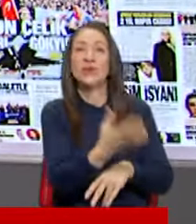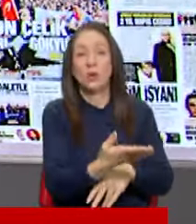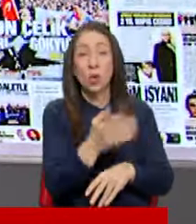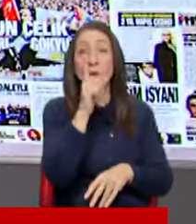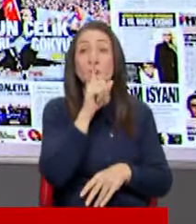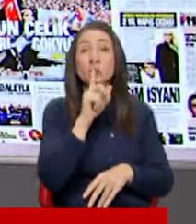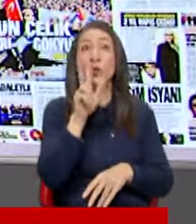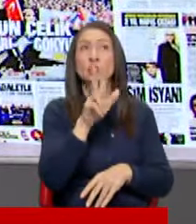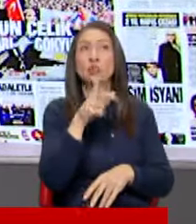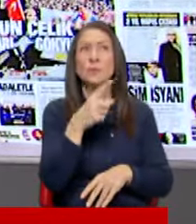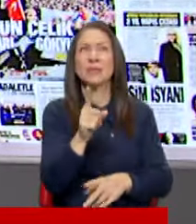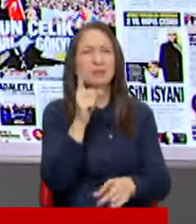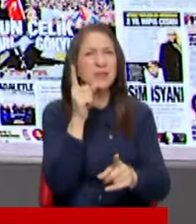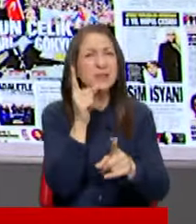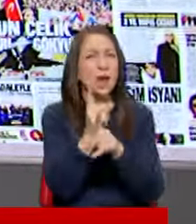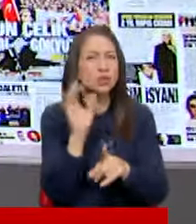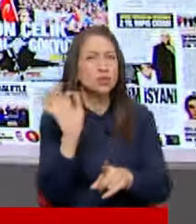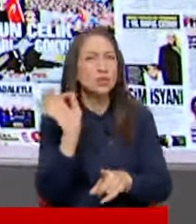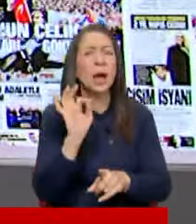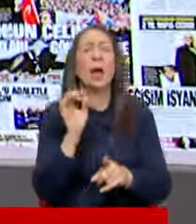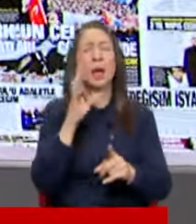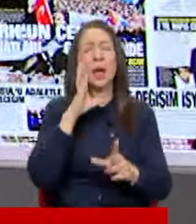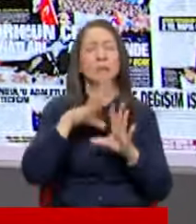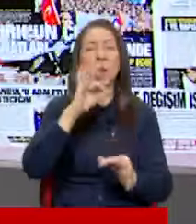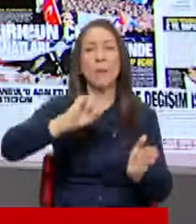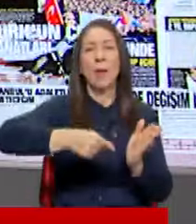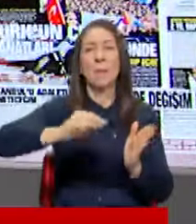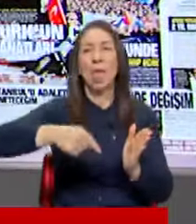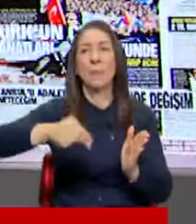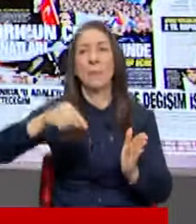muvafakatnameleri L karşılığında insanlara